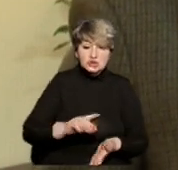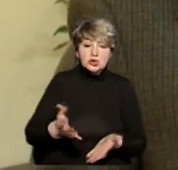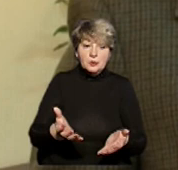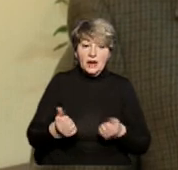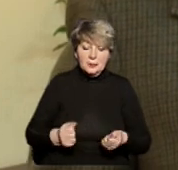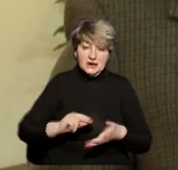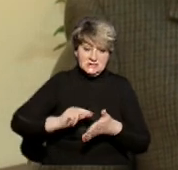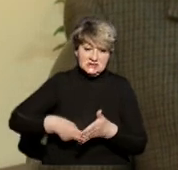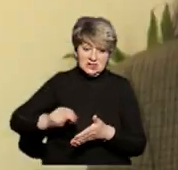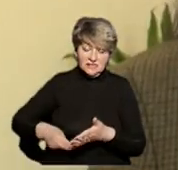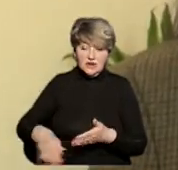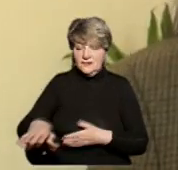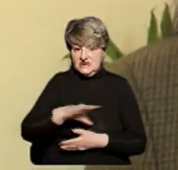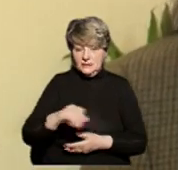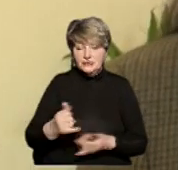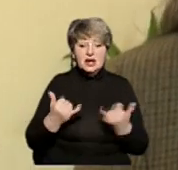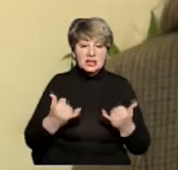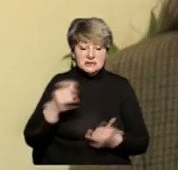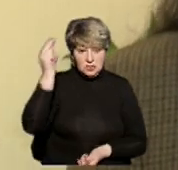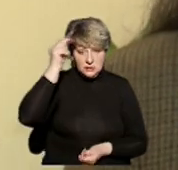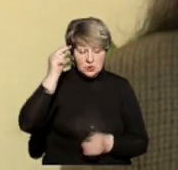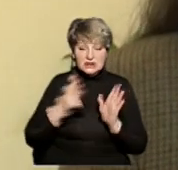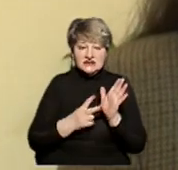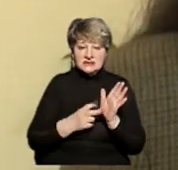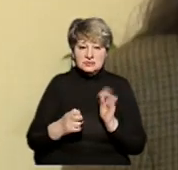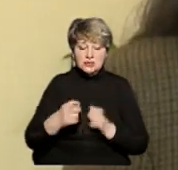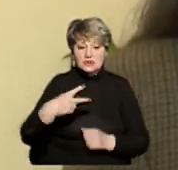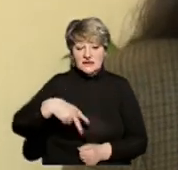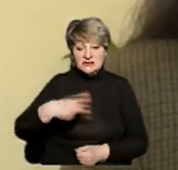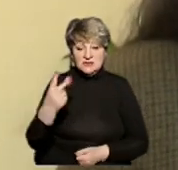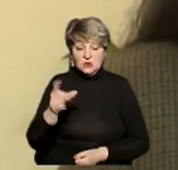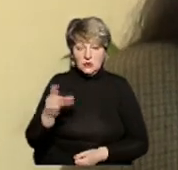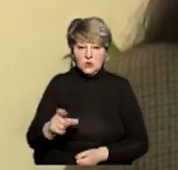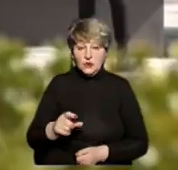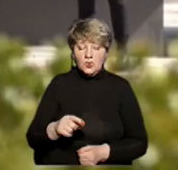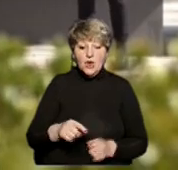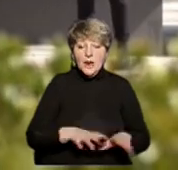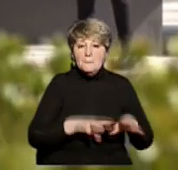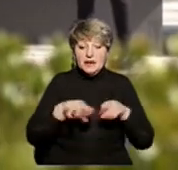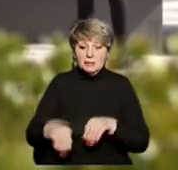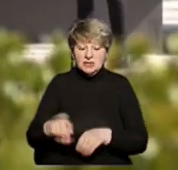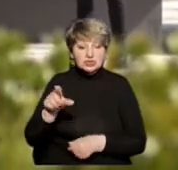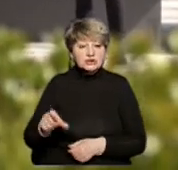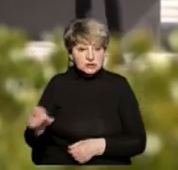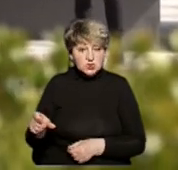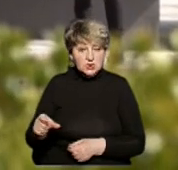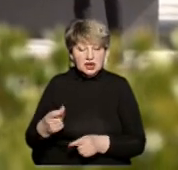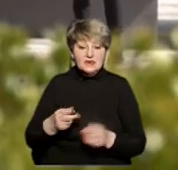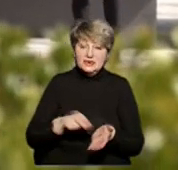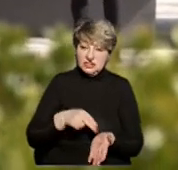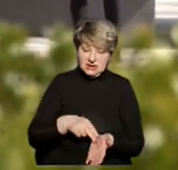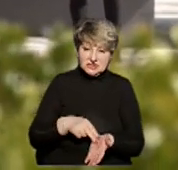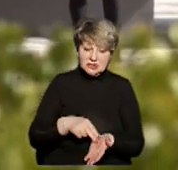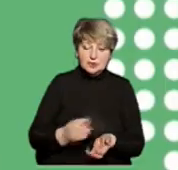всі відповідні довідки. Зараз у місті навчається 722 особи внутрішнього переміщення, які доєдналися до освітнього процесу в місті